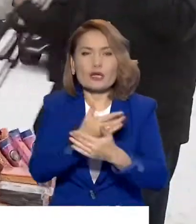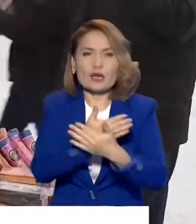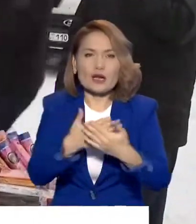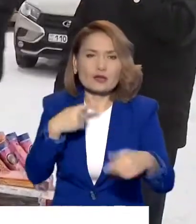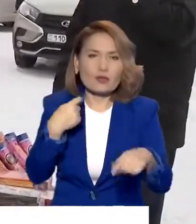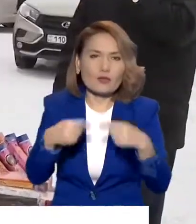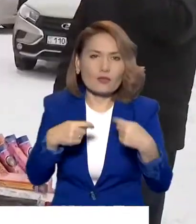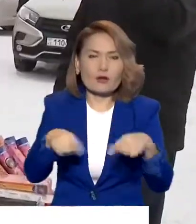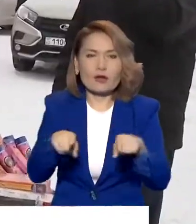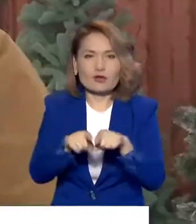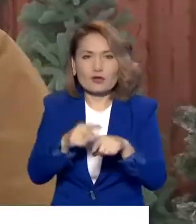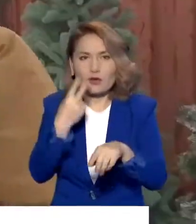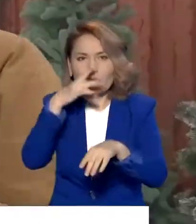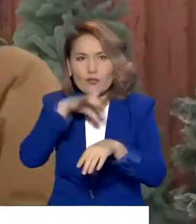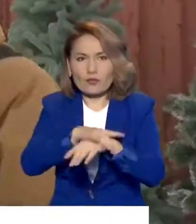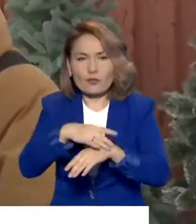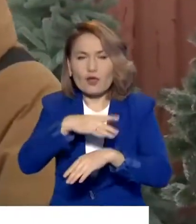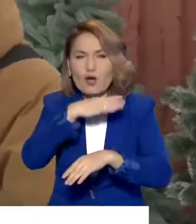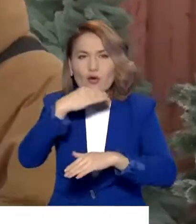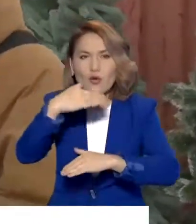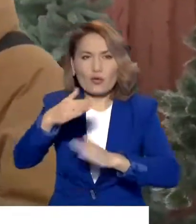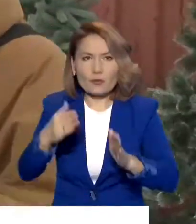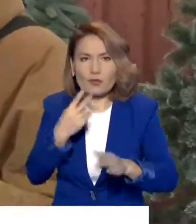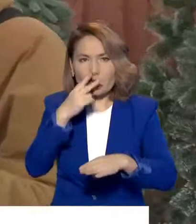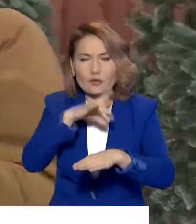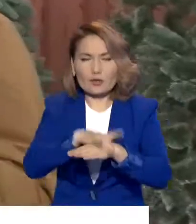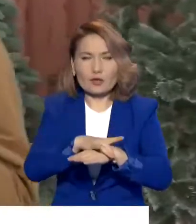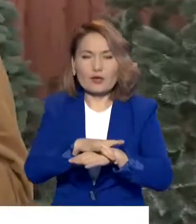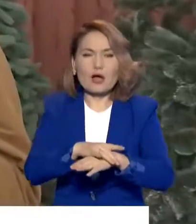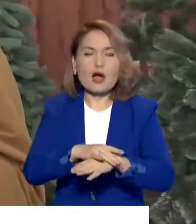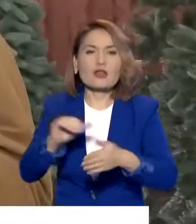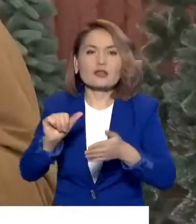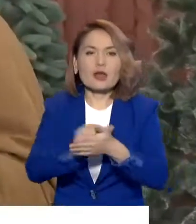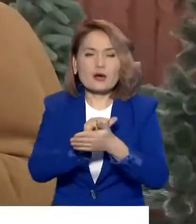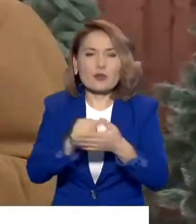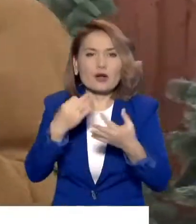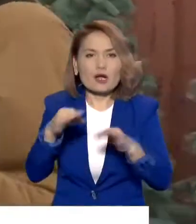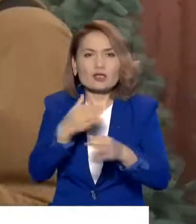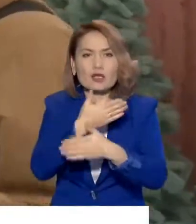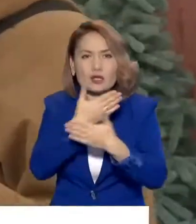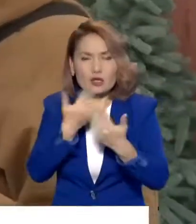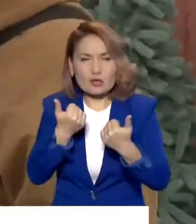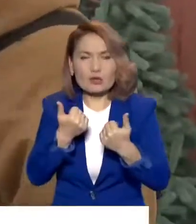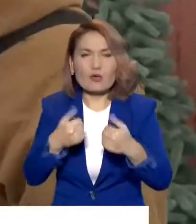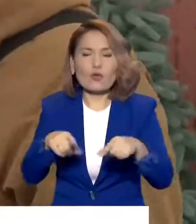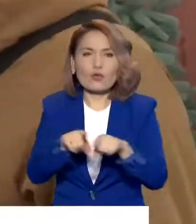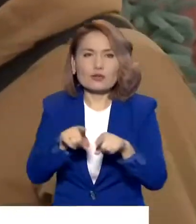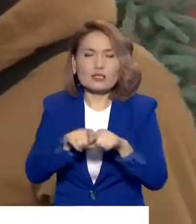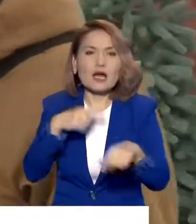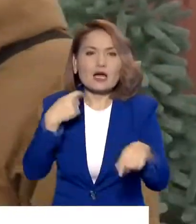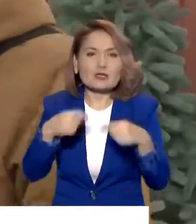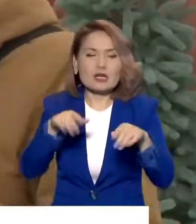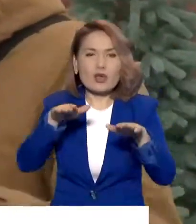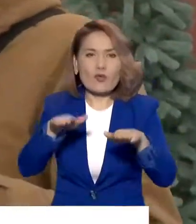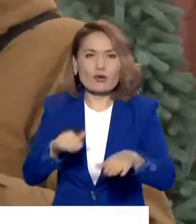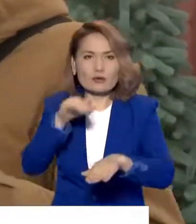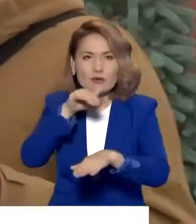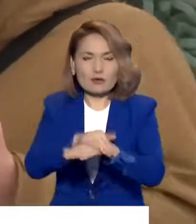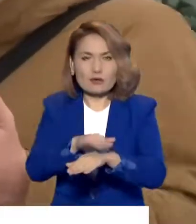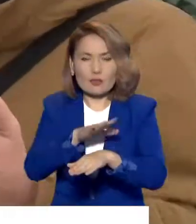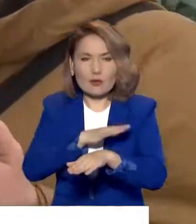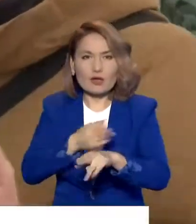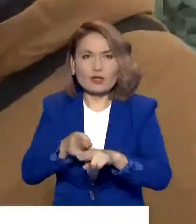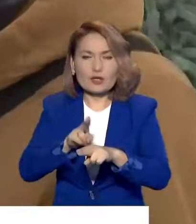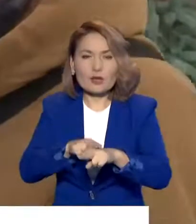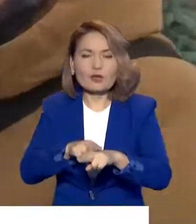дәу қорапшалар да болды. Рейд жүріп жатқан кезде сертификаты жоқ пиротехникалық бұйымдар сататын орын табылды, бірақ осы